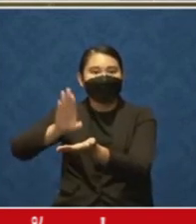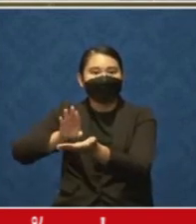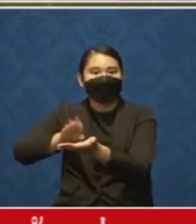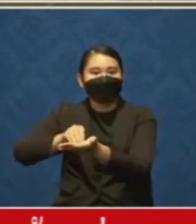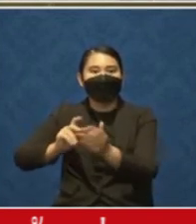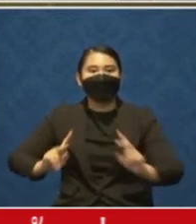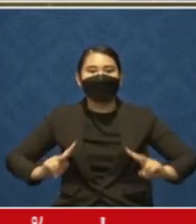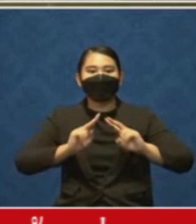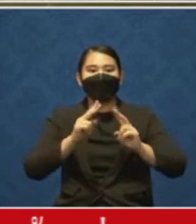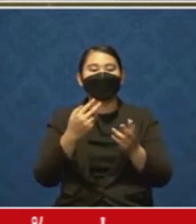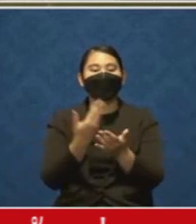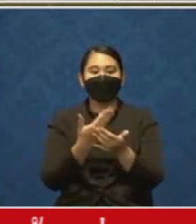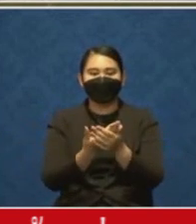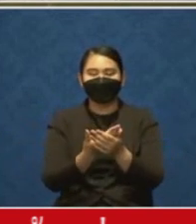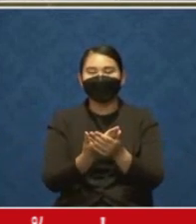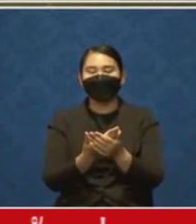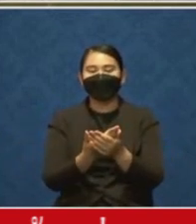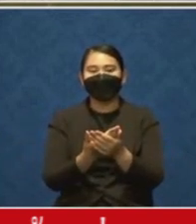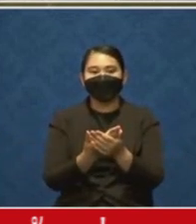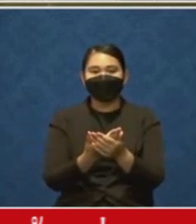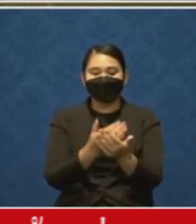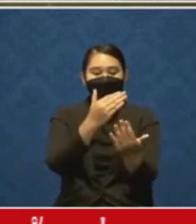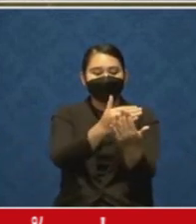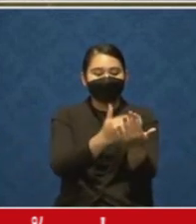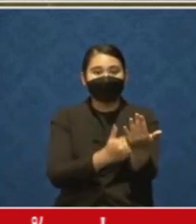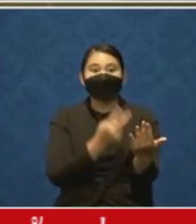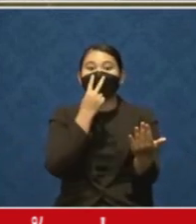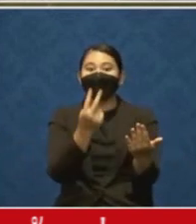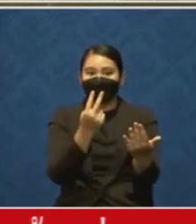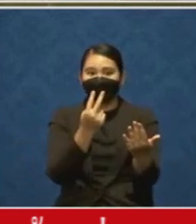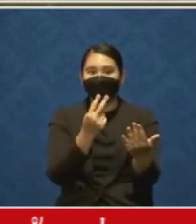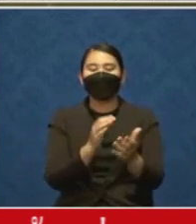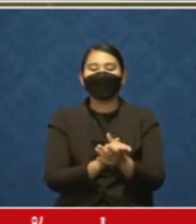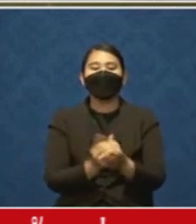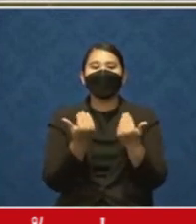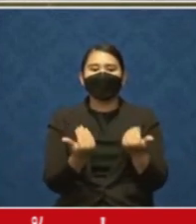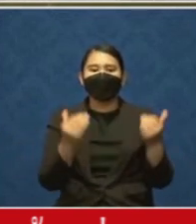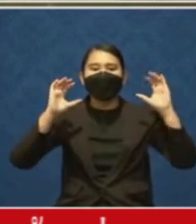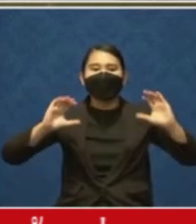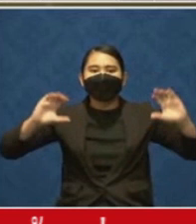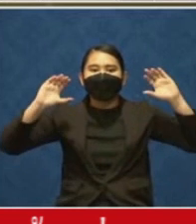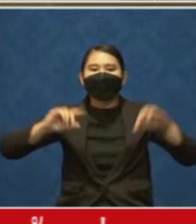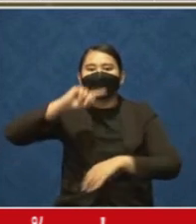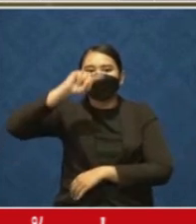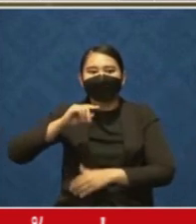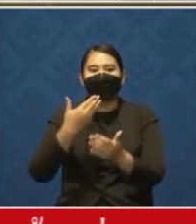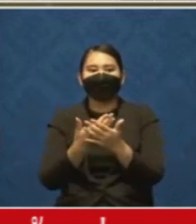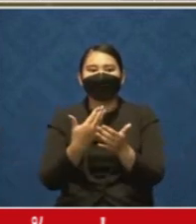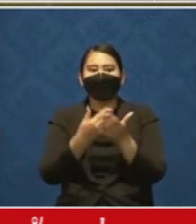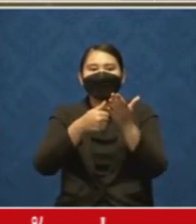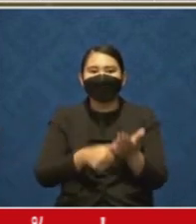ะของกระทรวงการคลังเนี่ยครับท่านประธานมาดูครับว่าขณะนี้รัฐบาลเราเนี่ยเ